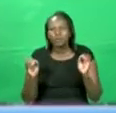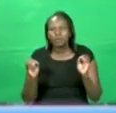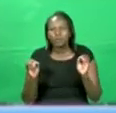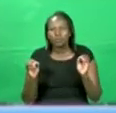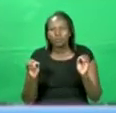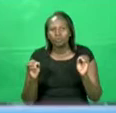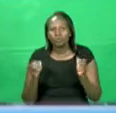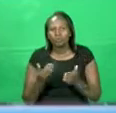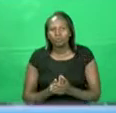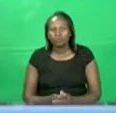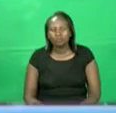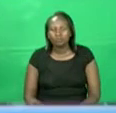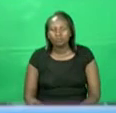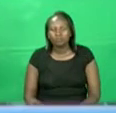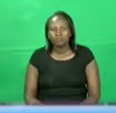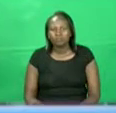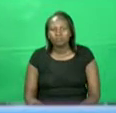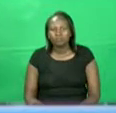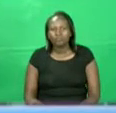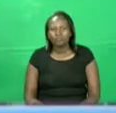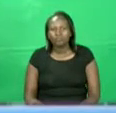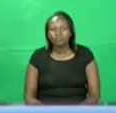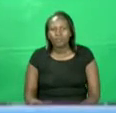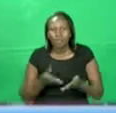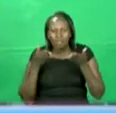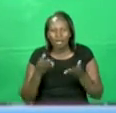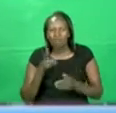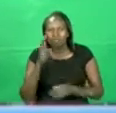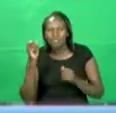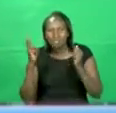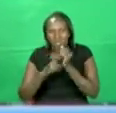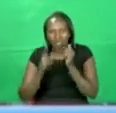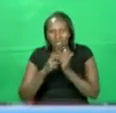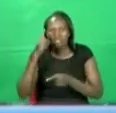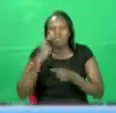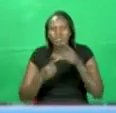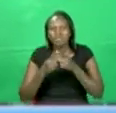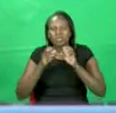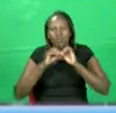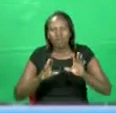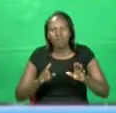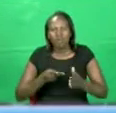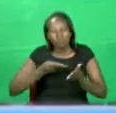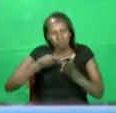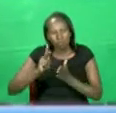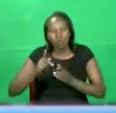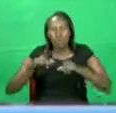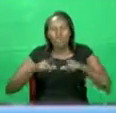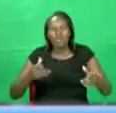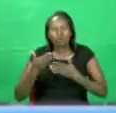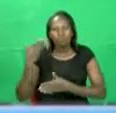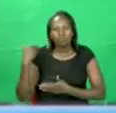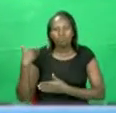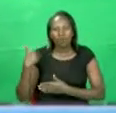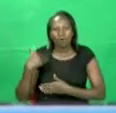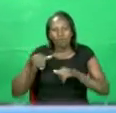kama mother title. It is now 27 years. We bought land. We have